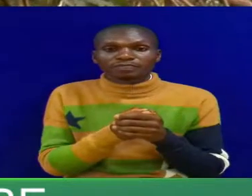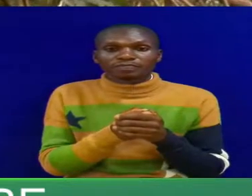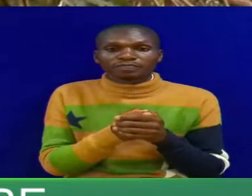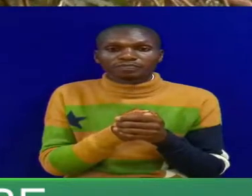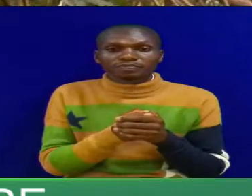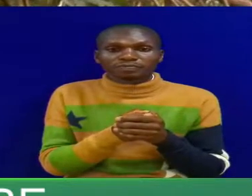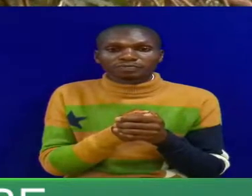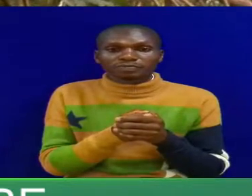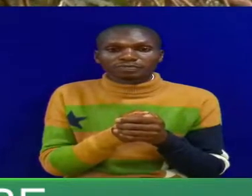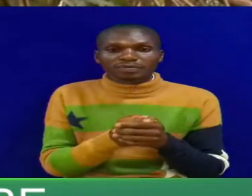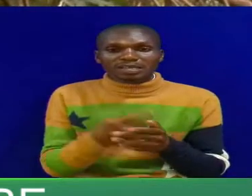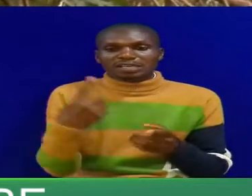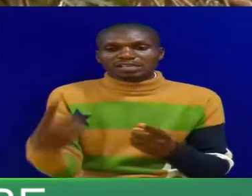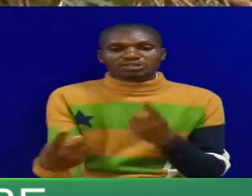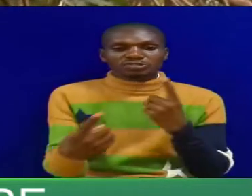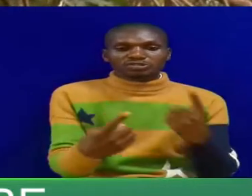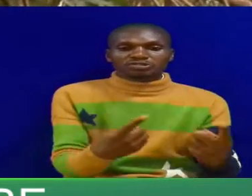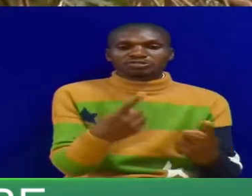kila kanisa